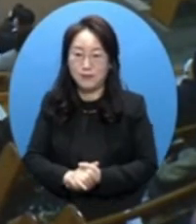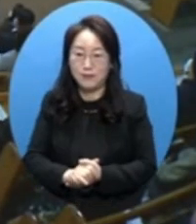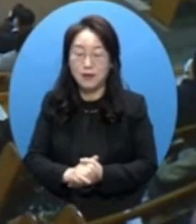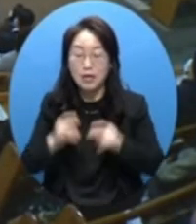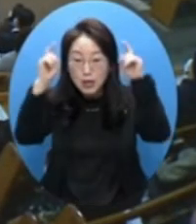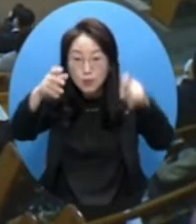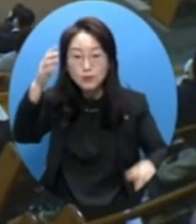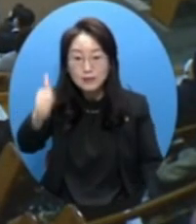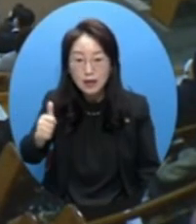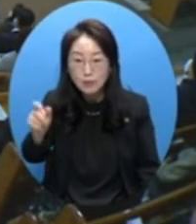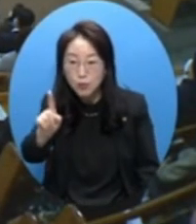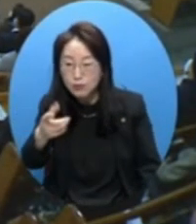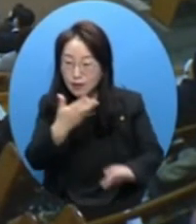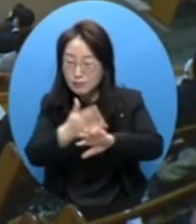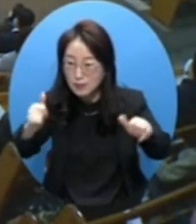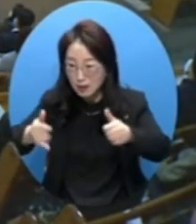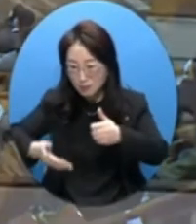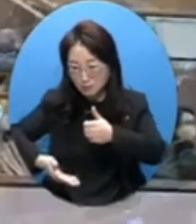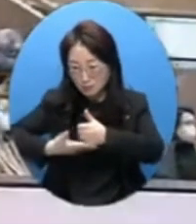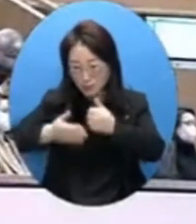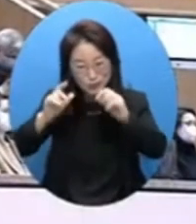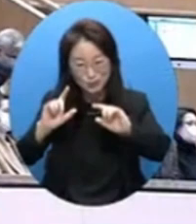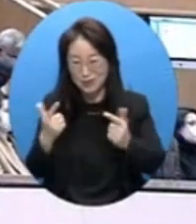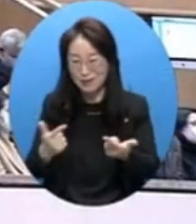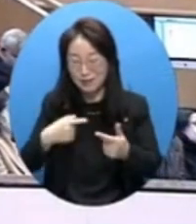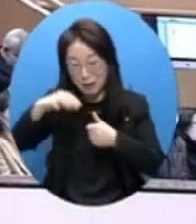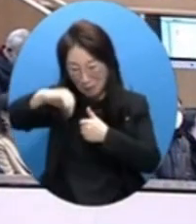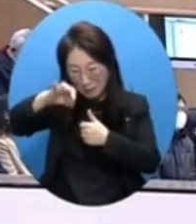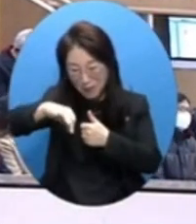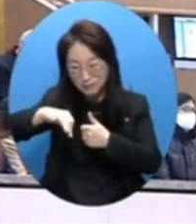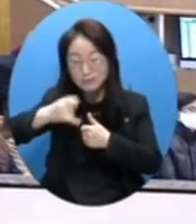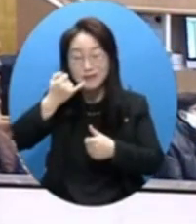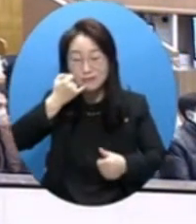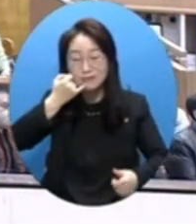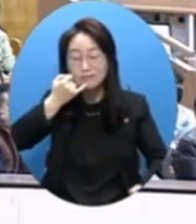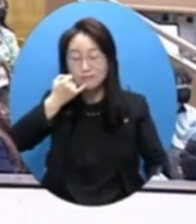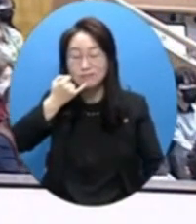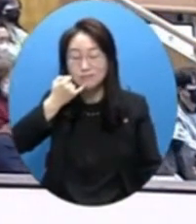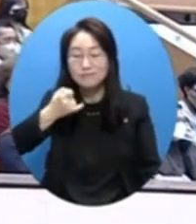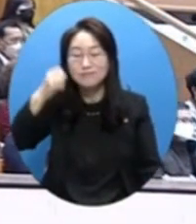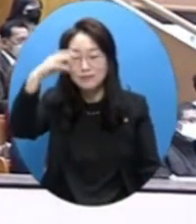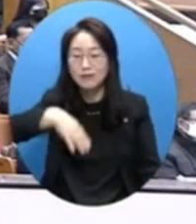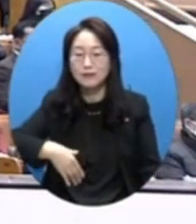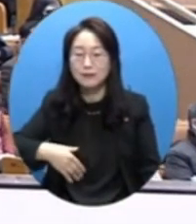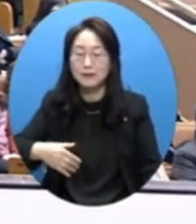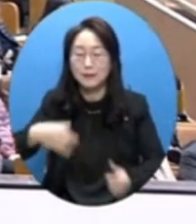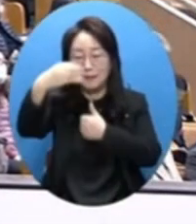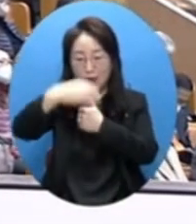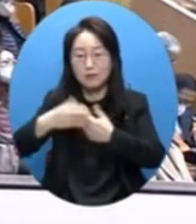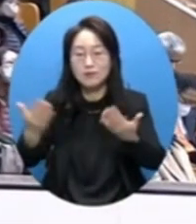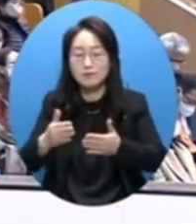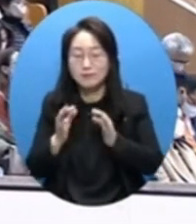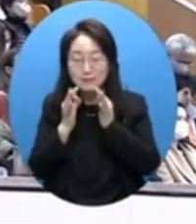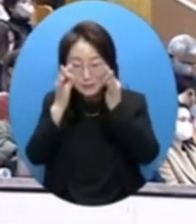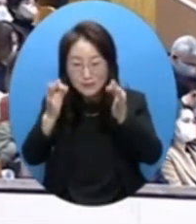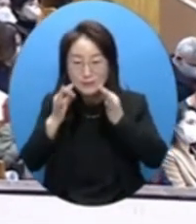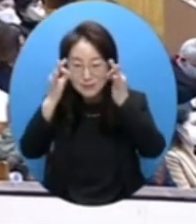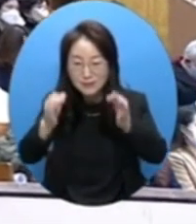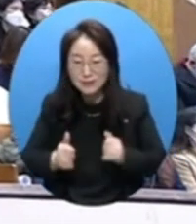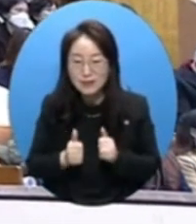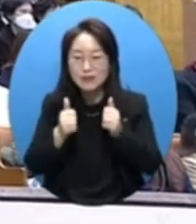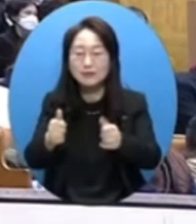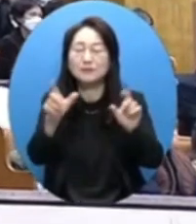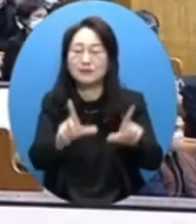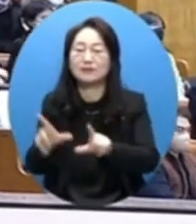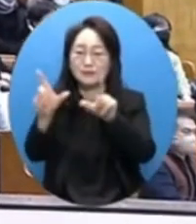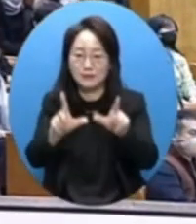목자들은 남이 알아주지 않고 자기들을 천하게 여겨도 박현진의 최선을 다하고 성실한 삶을